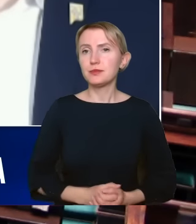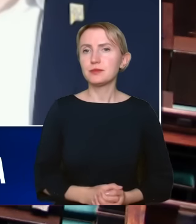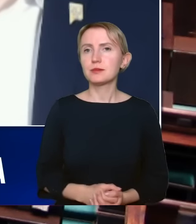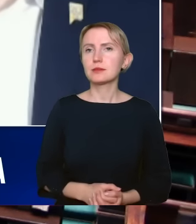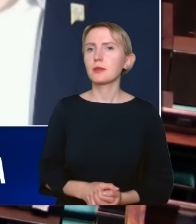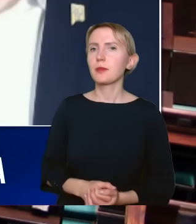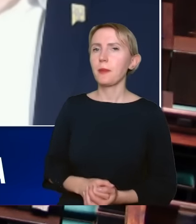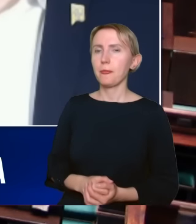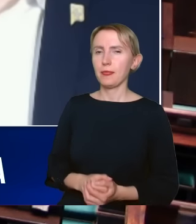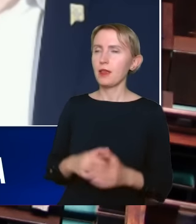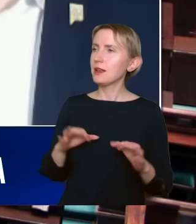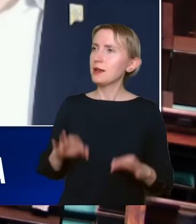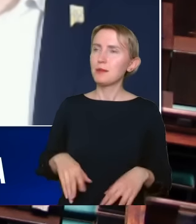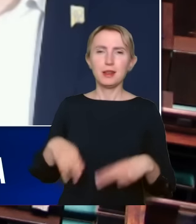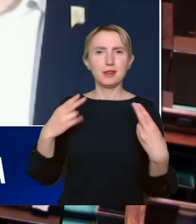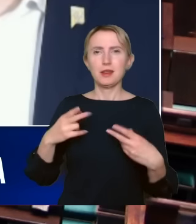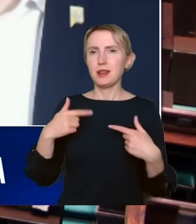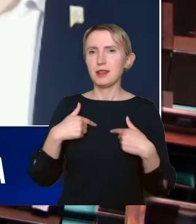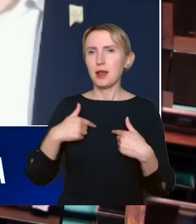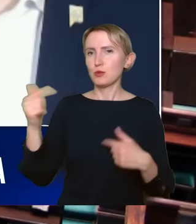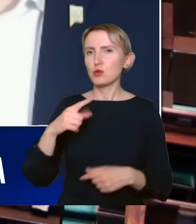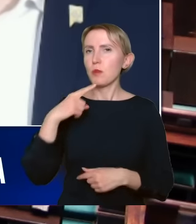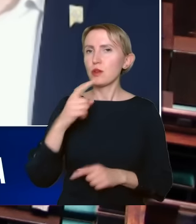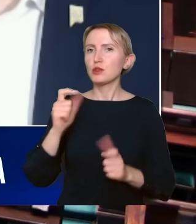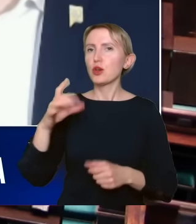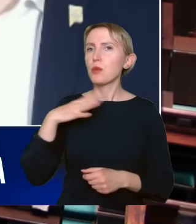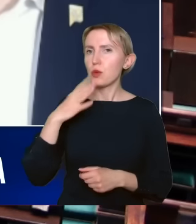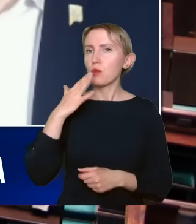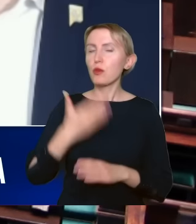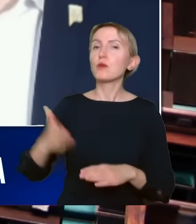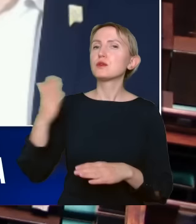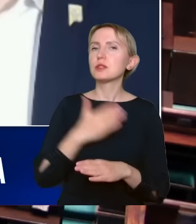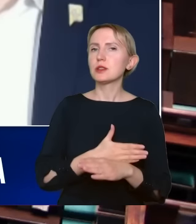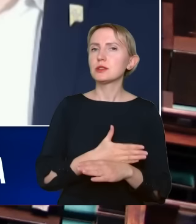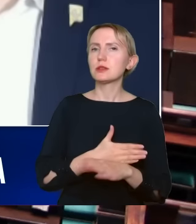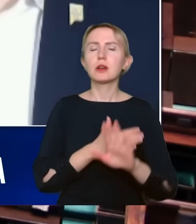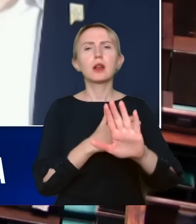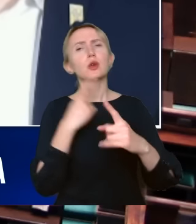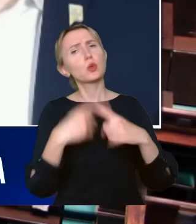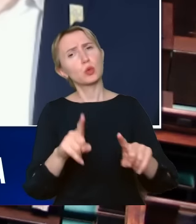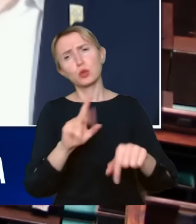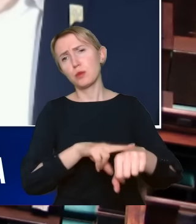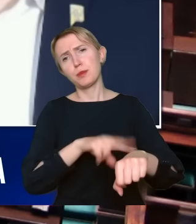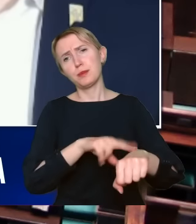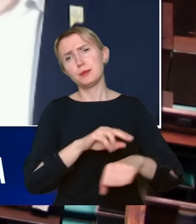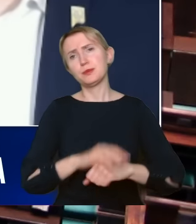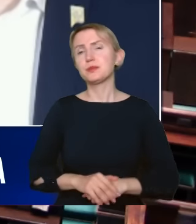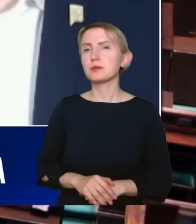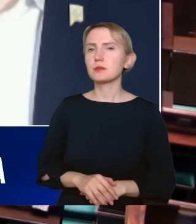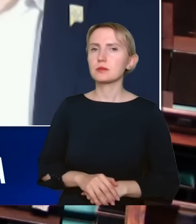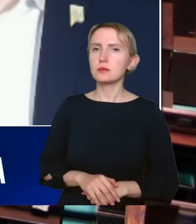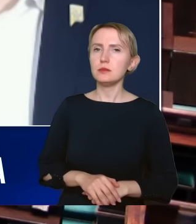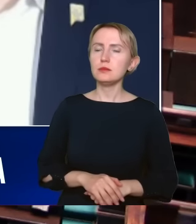Znaczy, panie redaktorze, przede wszystkim się muszę odnieść do tego, co powiedział jeszcze wcześniej. Ale błagam, krótko, bo już nie zdążymy pan o